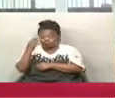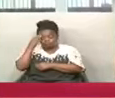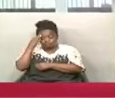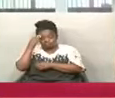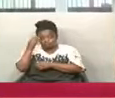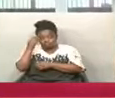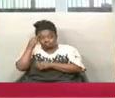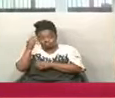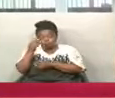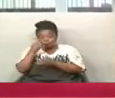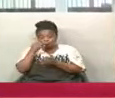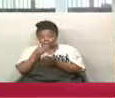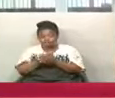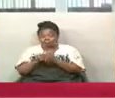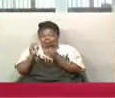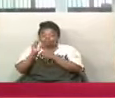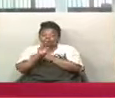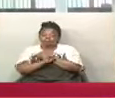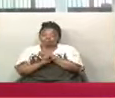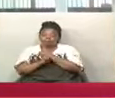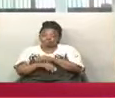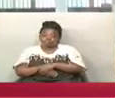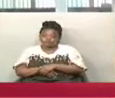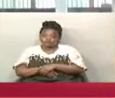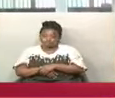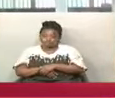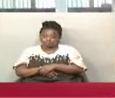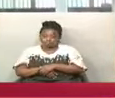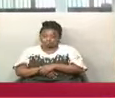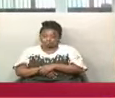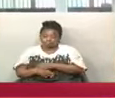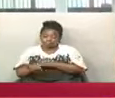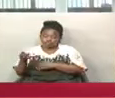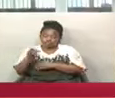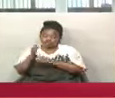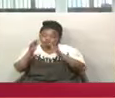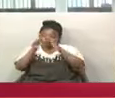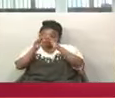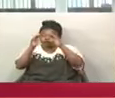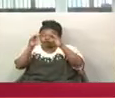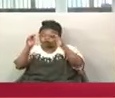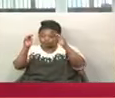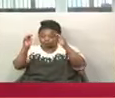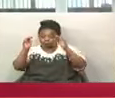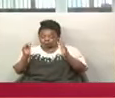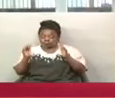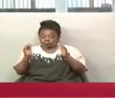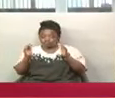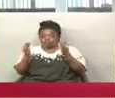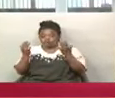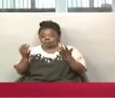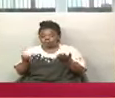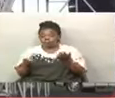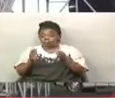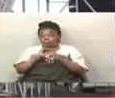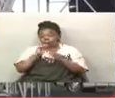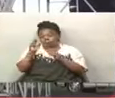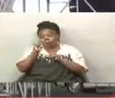Abafuzi batufuge nga bagira ku nsengeko ey'obwenkanya nga batwala abantu